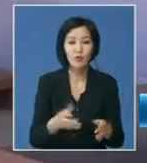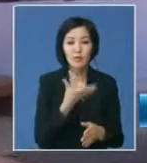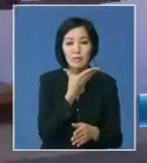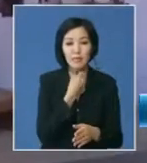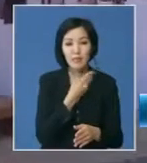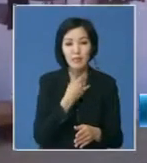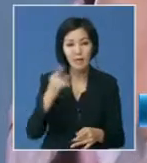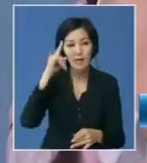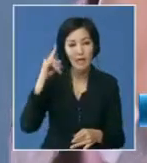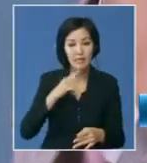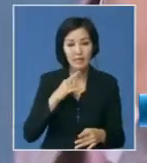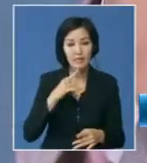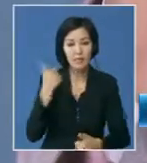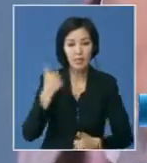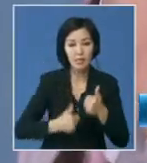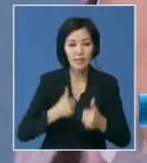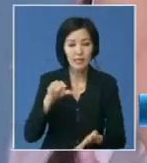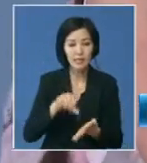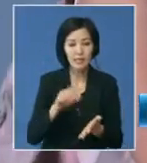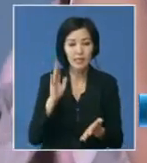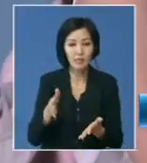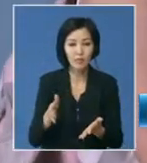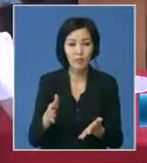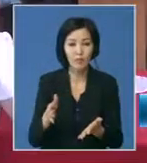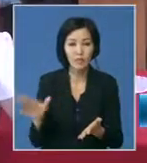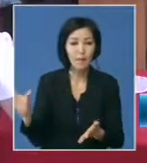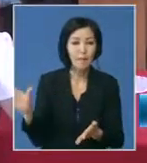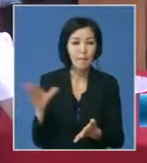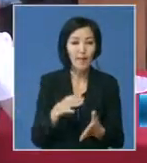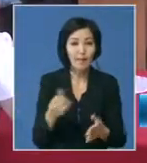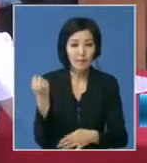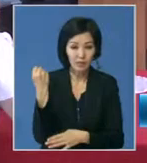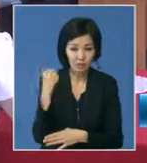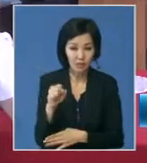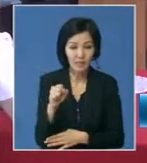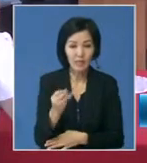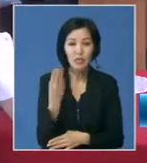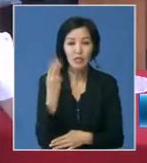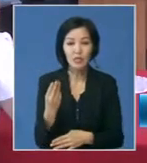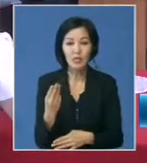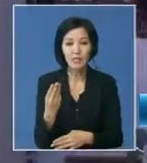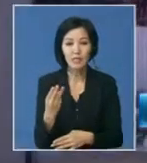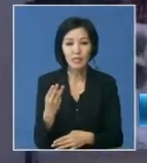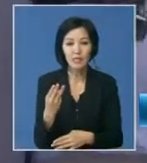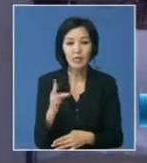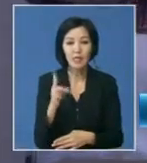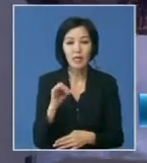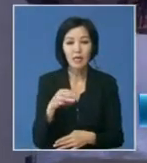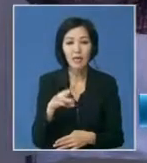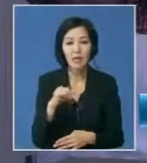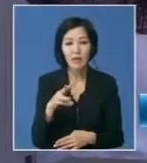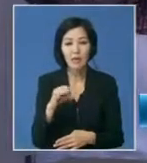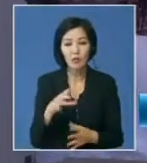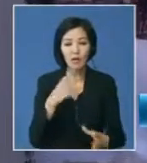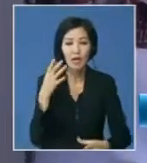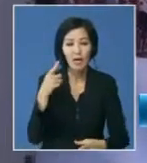өтетін Қазақстан чемпионатына жолдама алады. Онда бағы мен бабы қатар шауып топ жарып жатса, шілденің соңында Непал астанасы Катмандуда жалауын